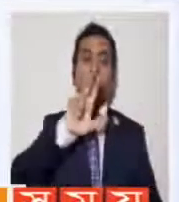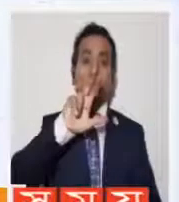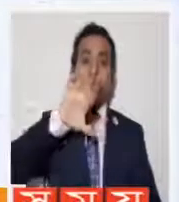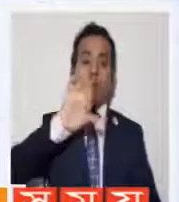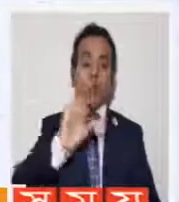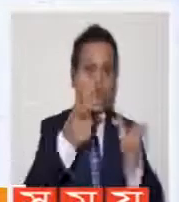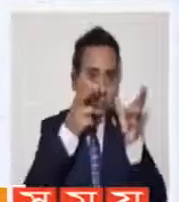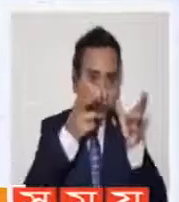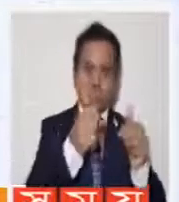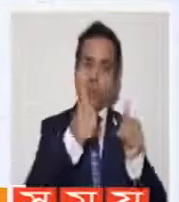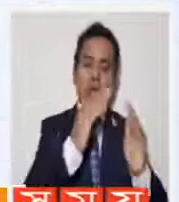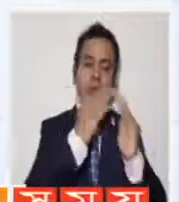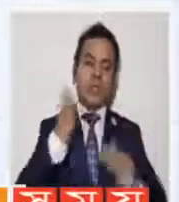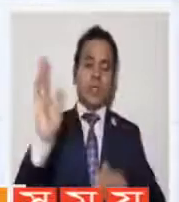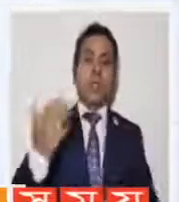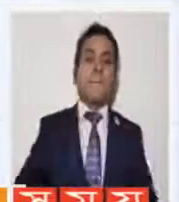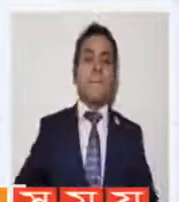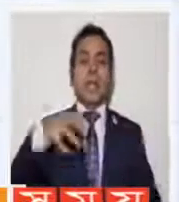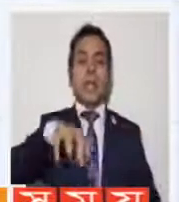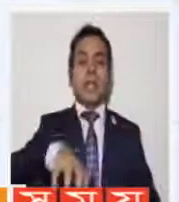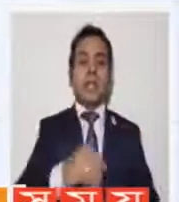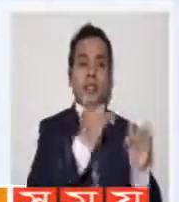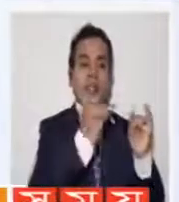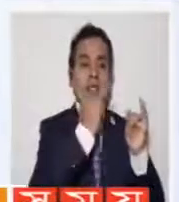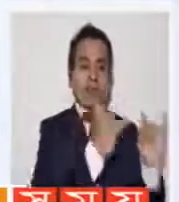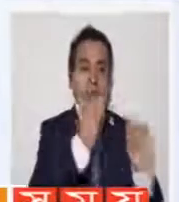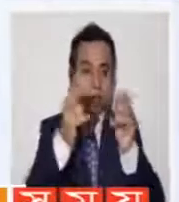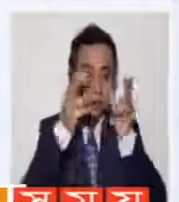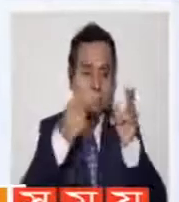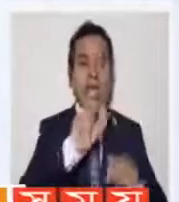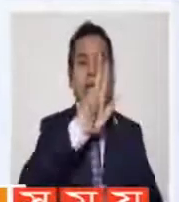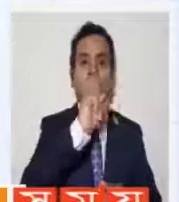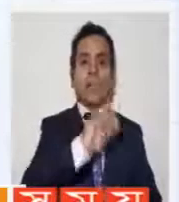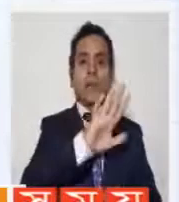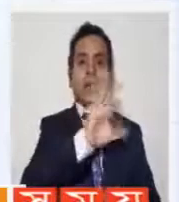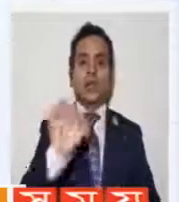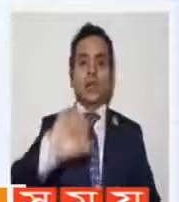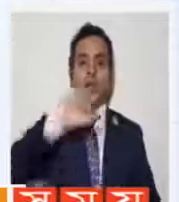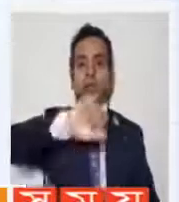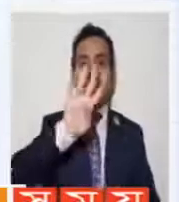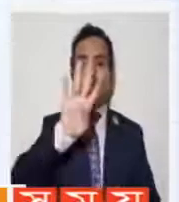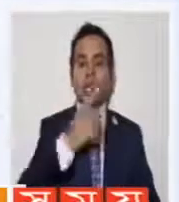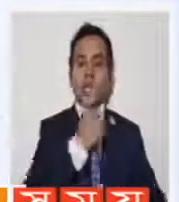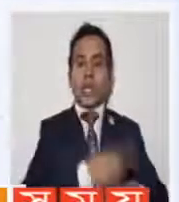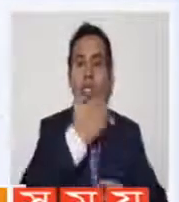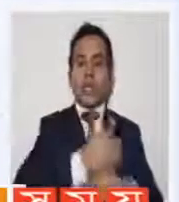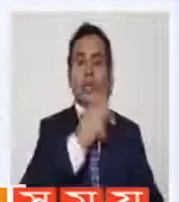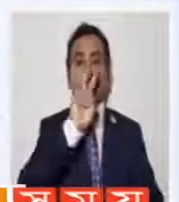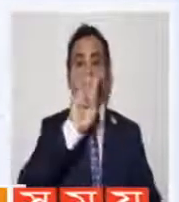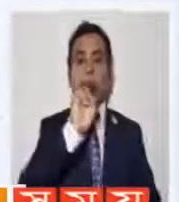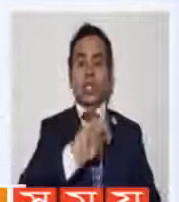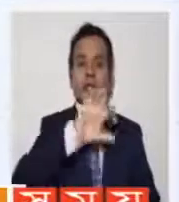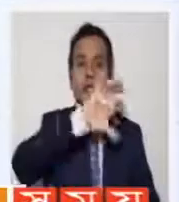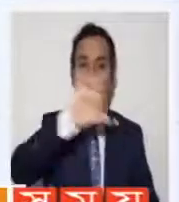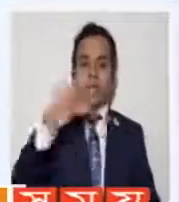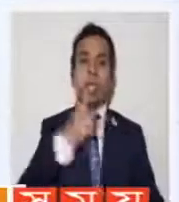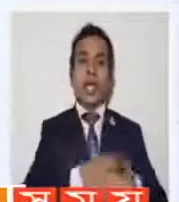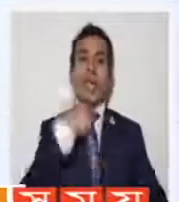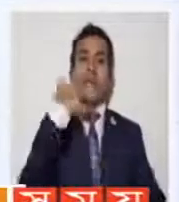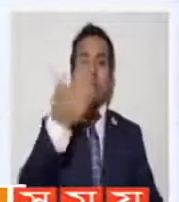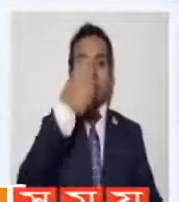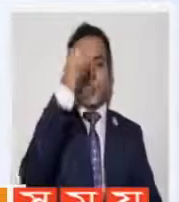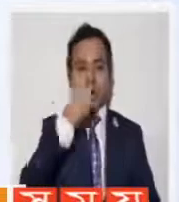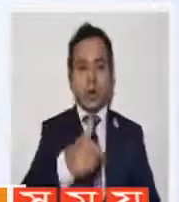আছেন ১৮৭৪জন এবং এ পর্যন্ত ছাড় পেয়েছেন ৯৯০জন। সারা বাংলাদেশে আইসোলেশন